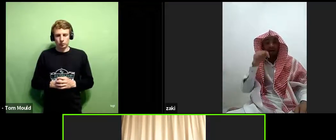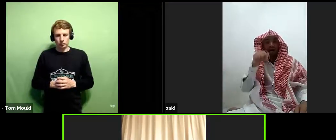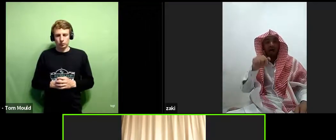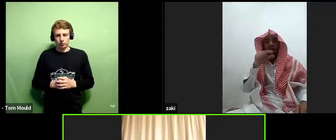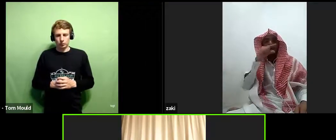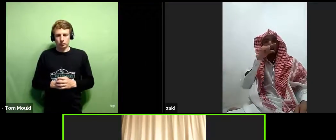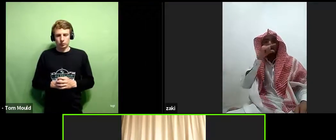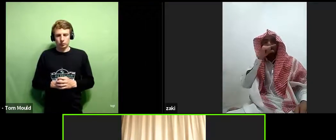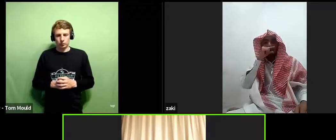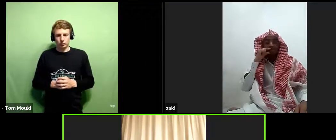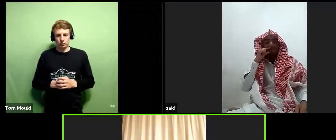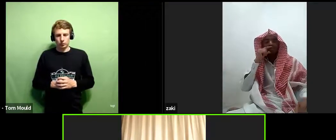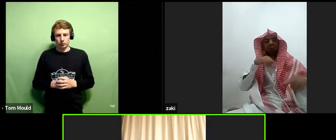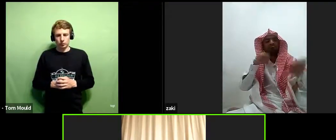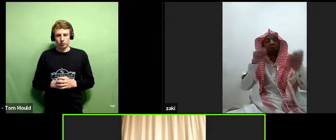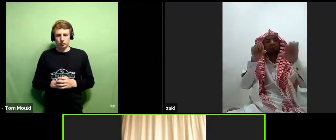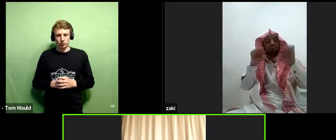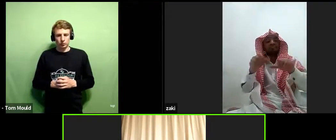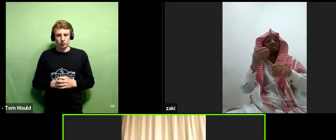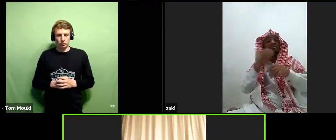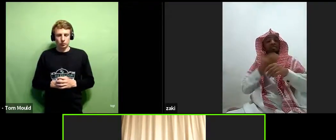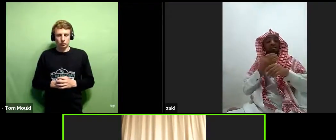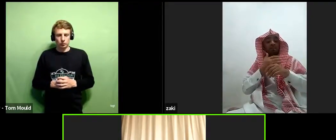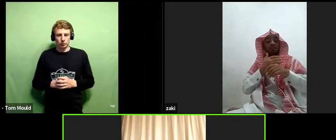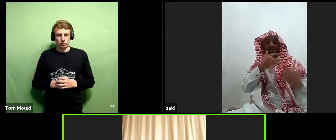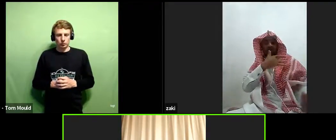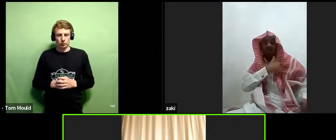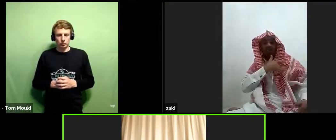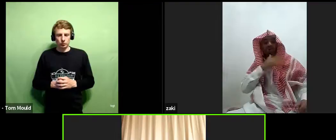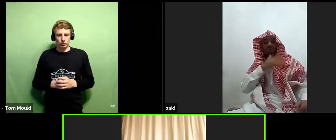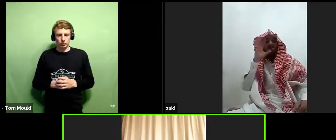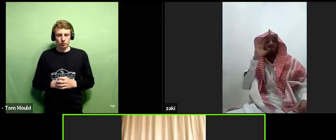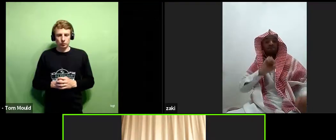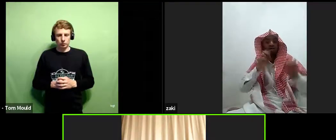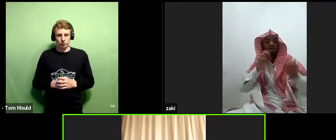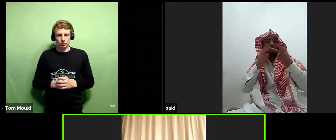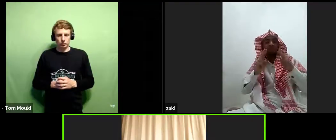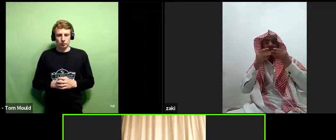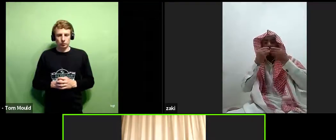يجزئه لأن النية لم تبت من الليل عنده على الصوم.